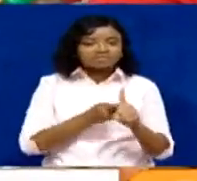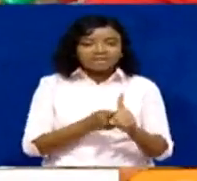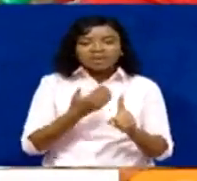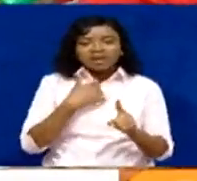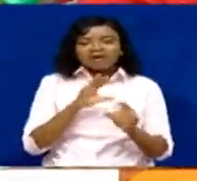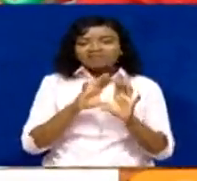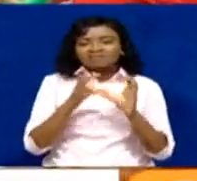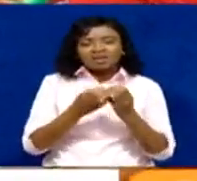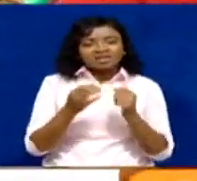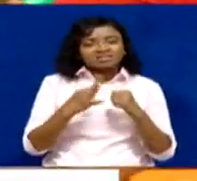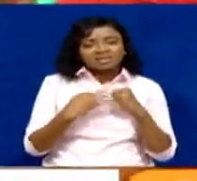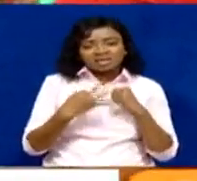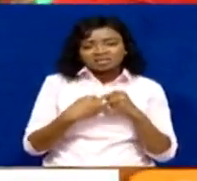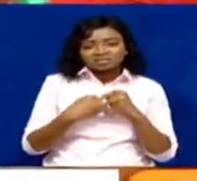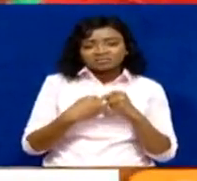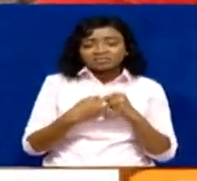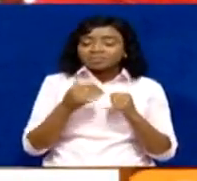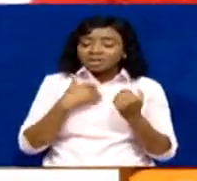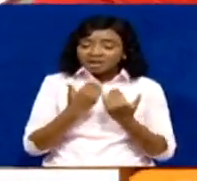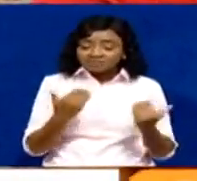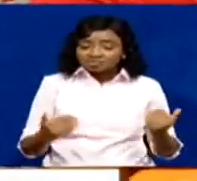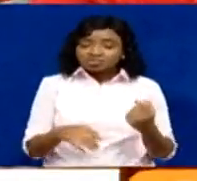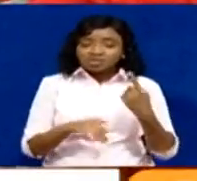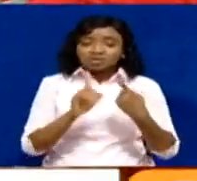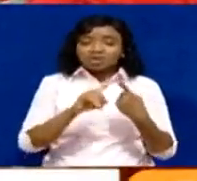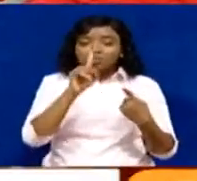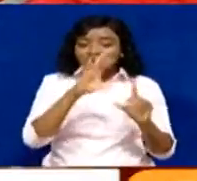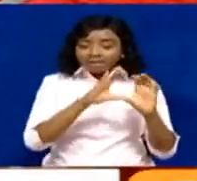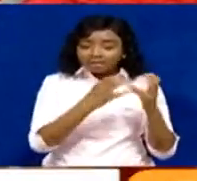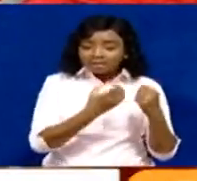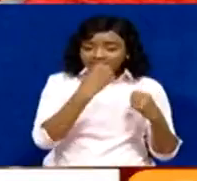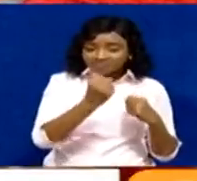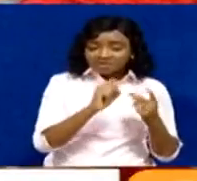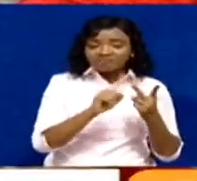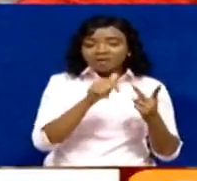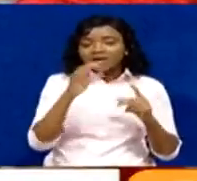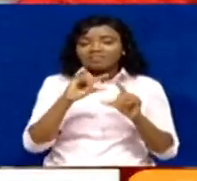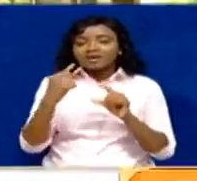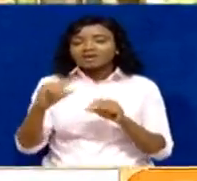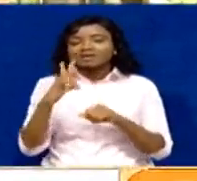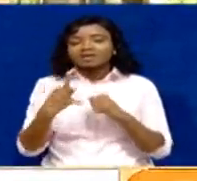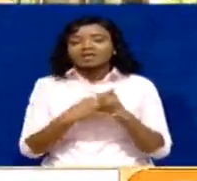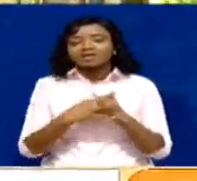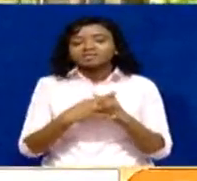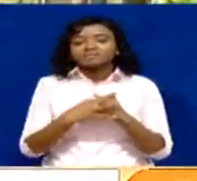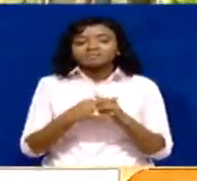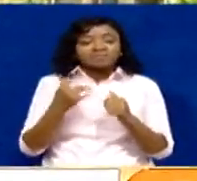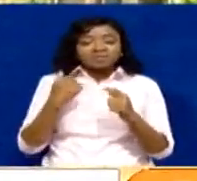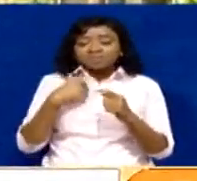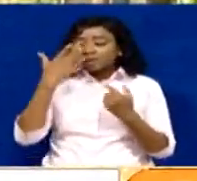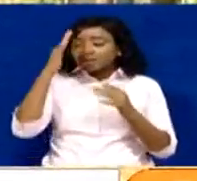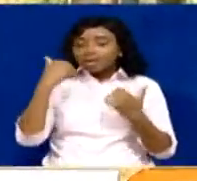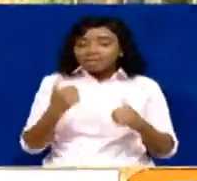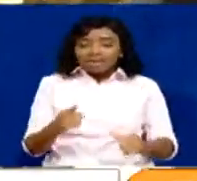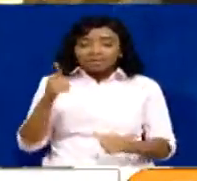8, niko na watoto Murang'a. Grade class 5. Na grade 8. Sijaambiwa chochote na